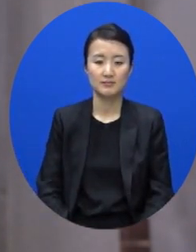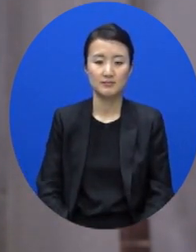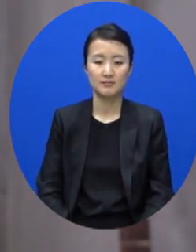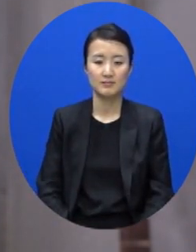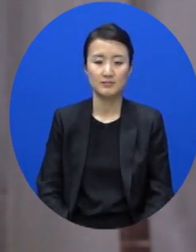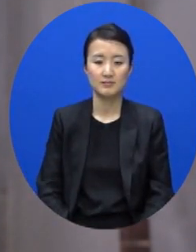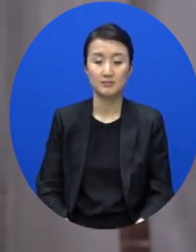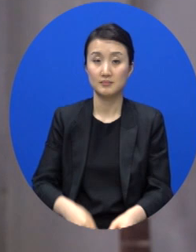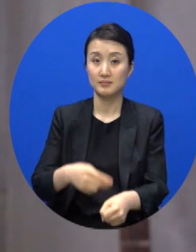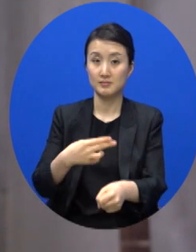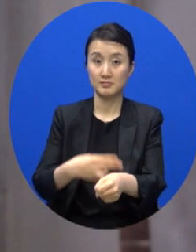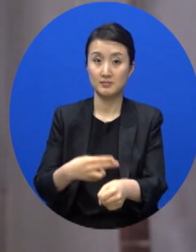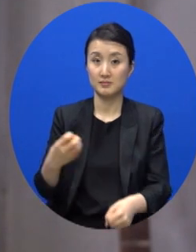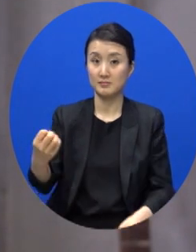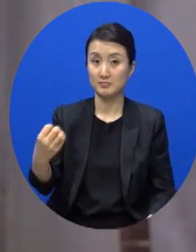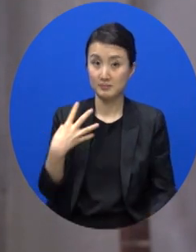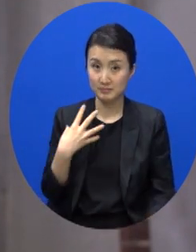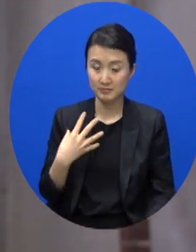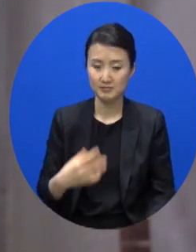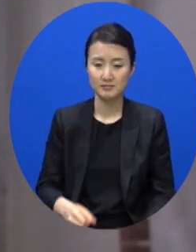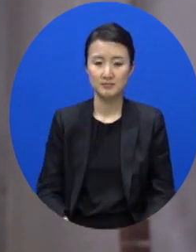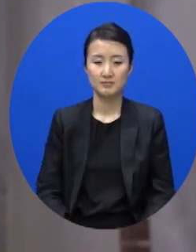그런데 그 선생님께서